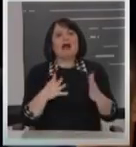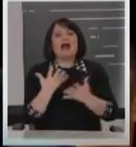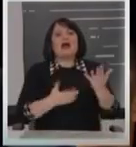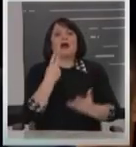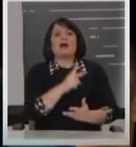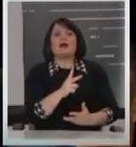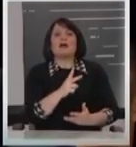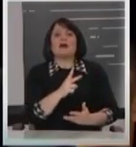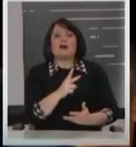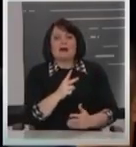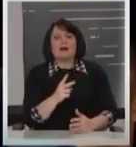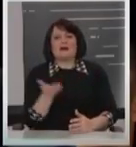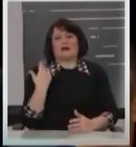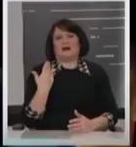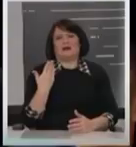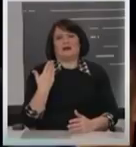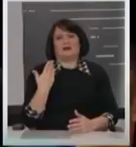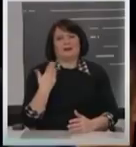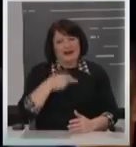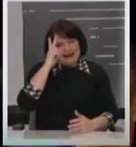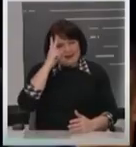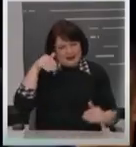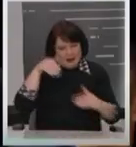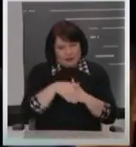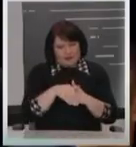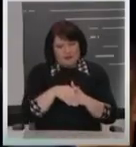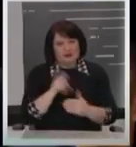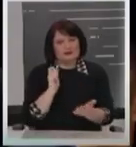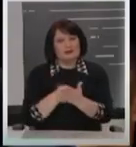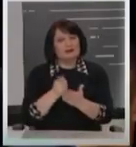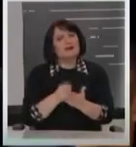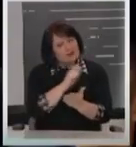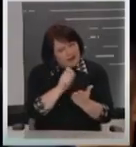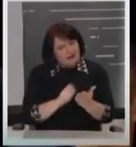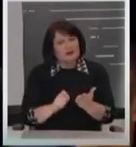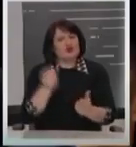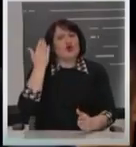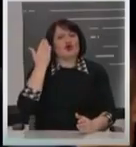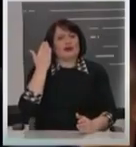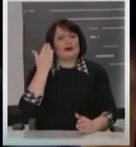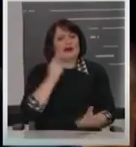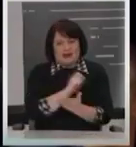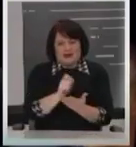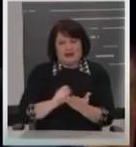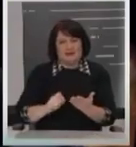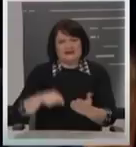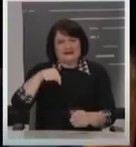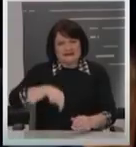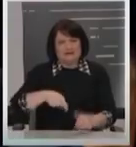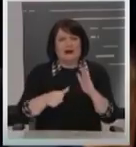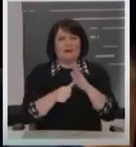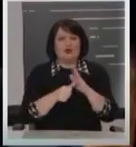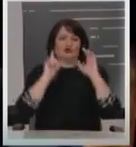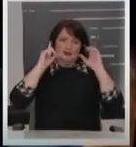του 45 πριν πέσει το καθεστώς τους πληρωμή για το κατοχικό δάνειο. Και είχε γράψει μάλιστα και ο σημερινός πρόεδρος